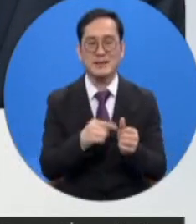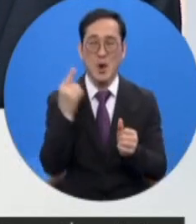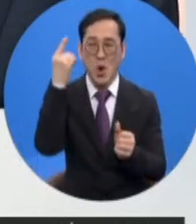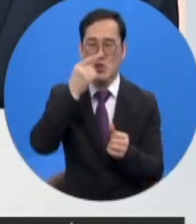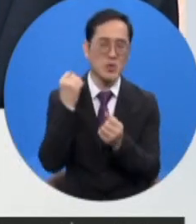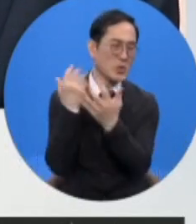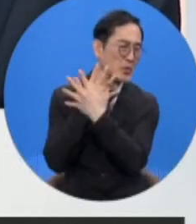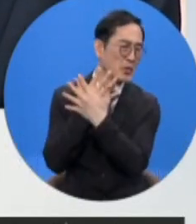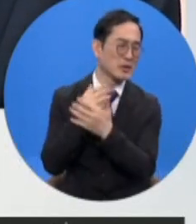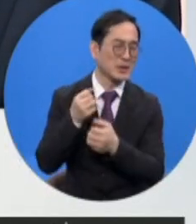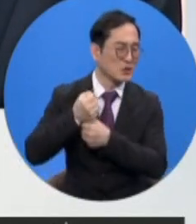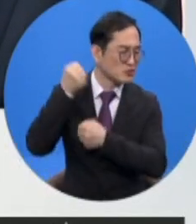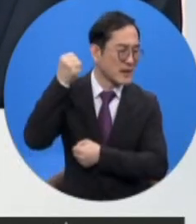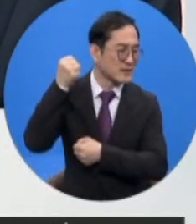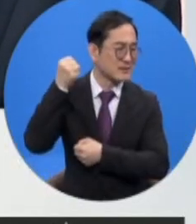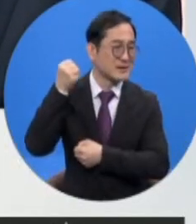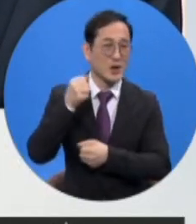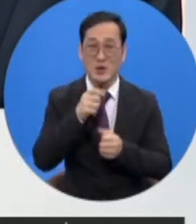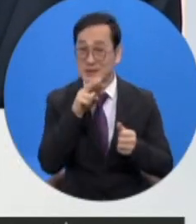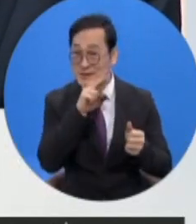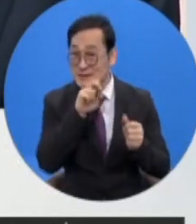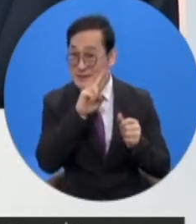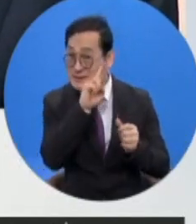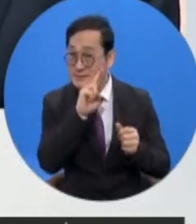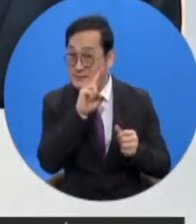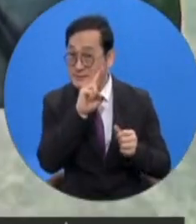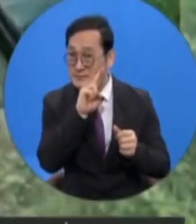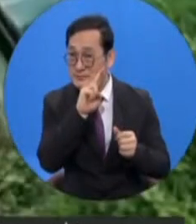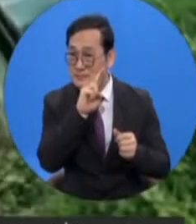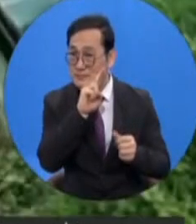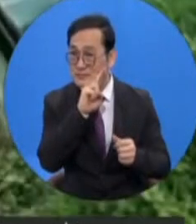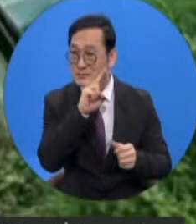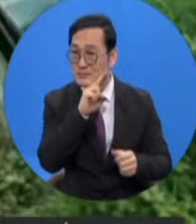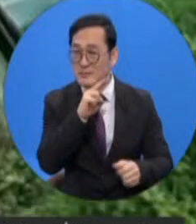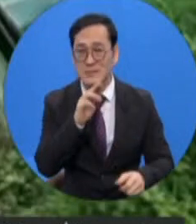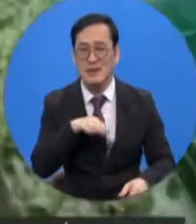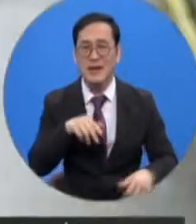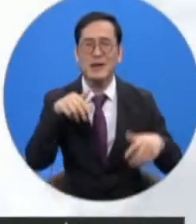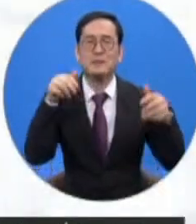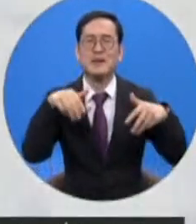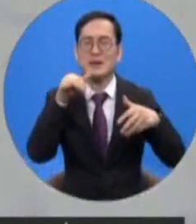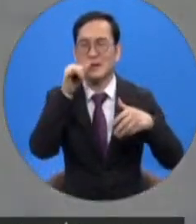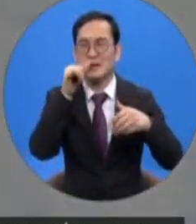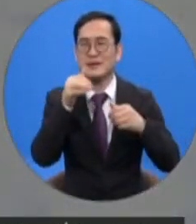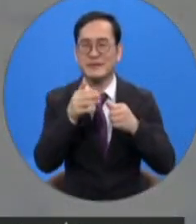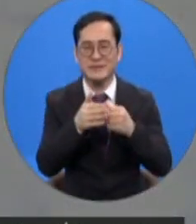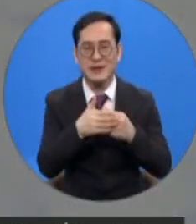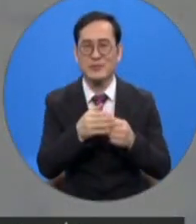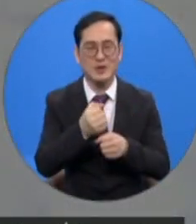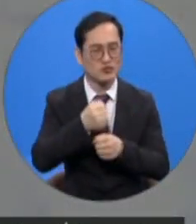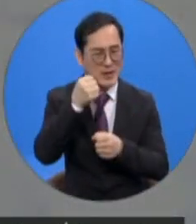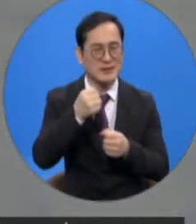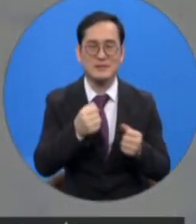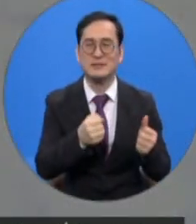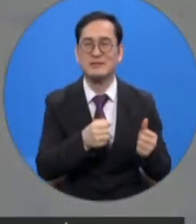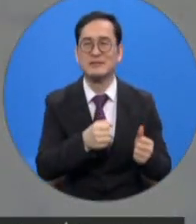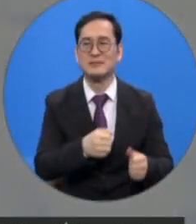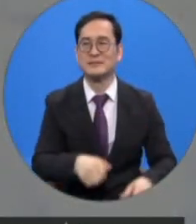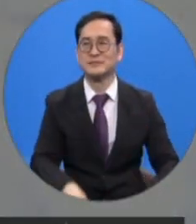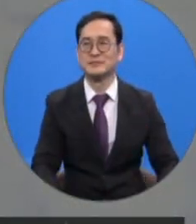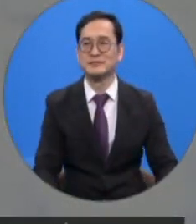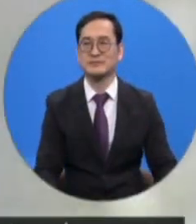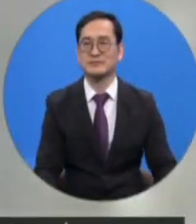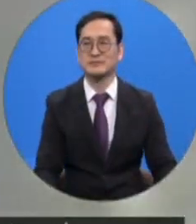들어갑니다. 다 우산을 썼는지 그렇죠. 당시의 날씨에 대해서 그분만 우산을 쓴 게 아니기 때문에 예. 자, 일단 집어 던졌어요.